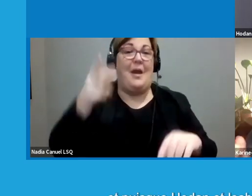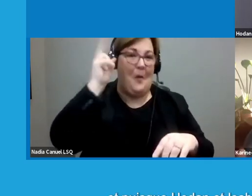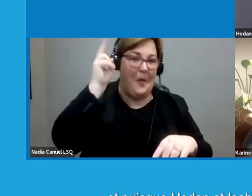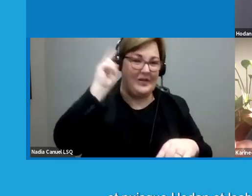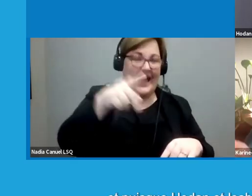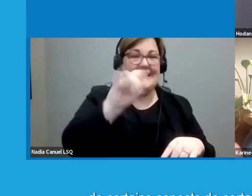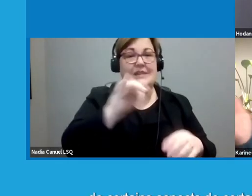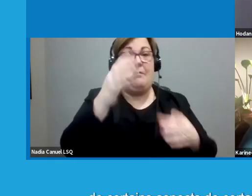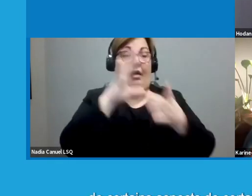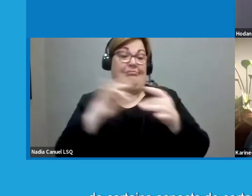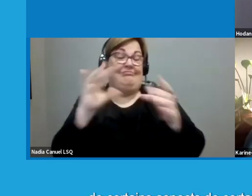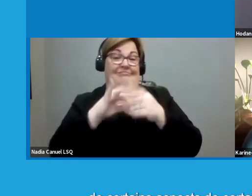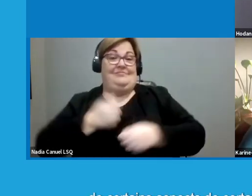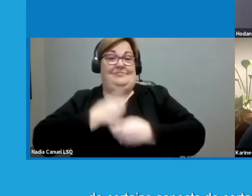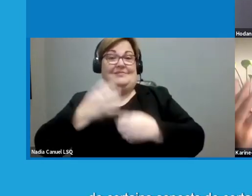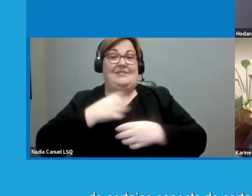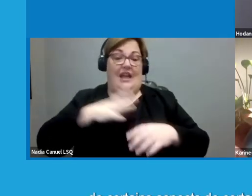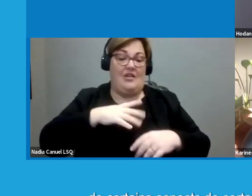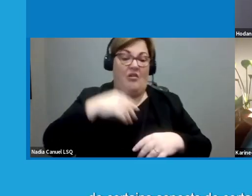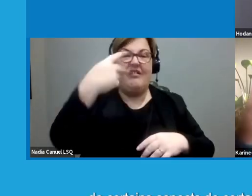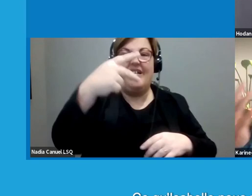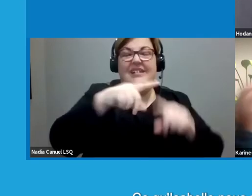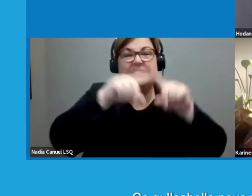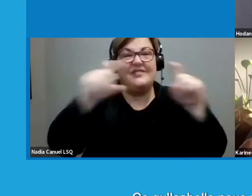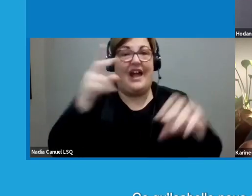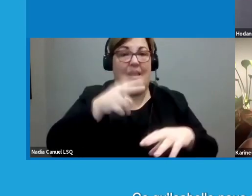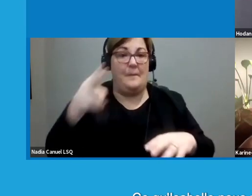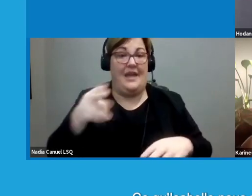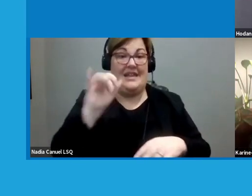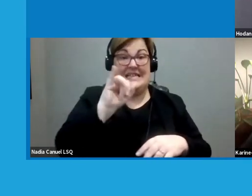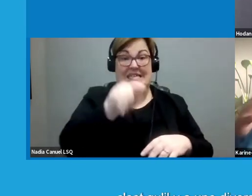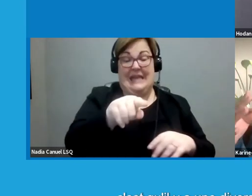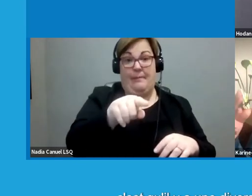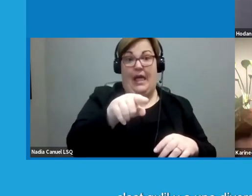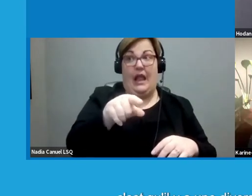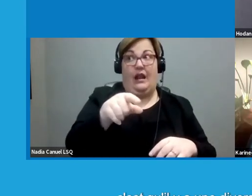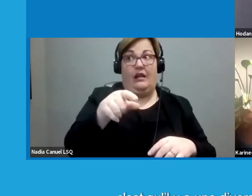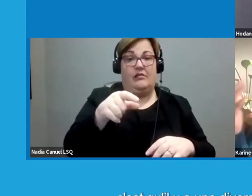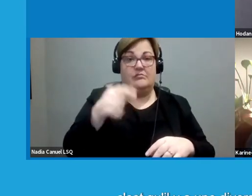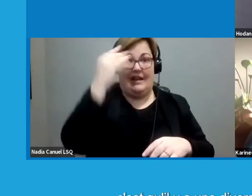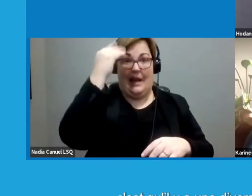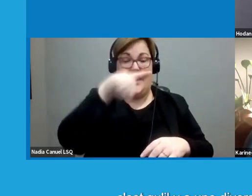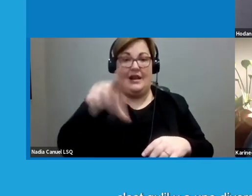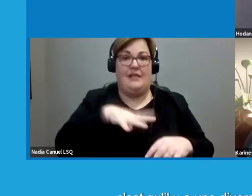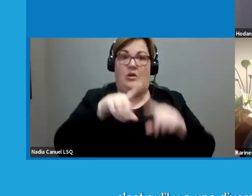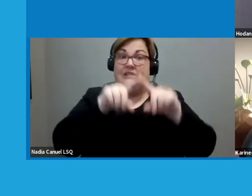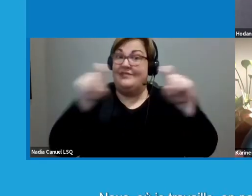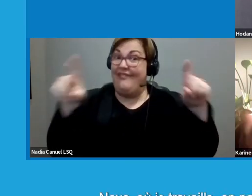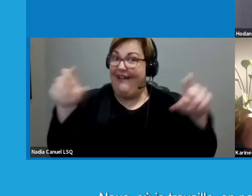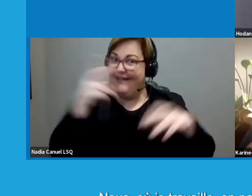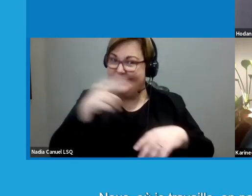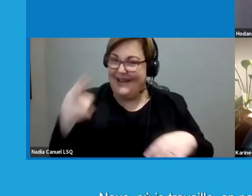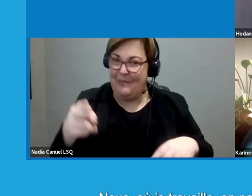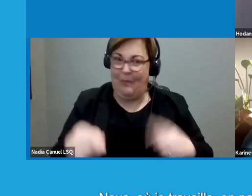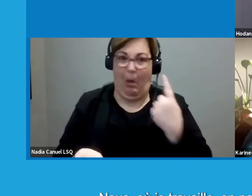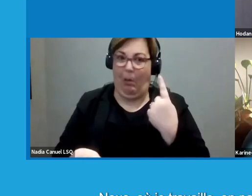Isabelle nous ont parlé, c'est certains aspects de certains types d'handicap. Ce qu'Isabelle nous rappelait aussi, c'est qu'il y a une diversité d'handicap.